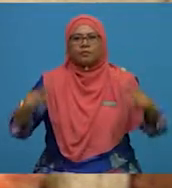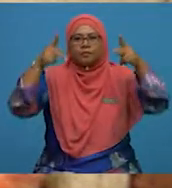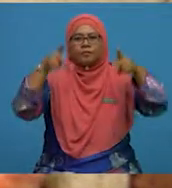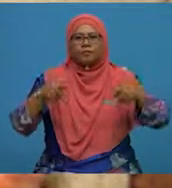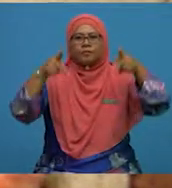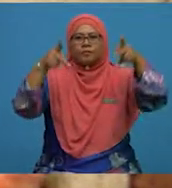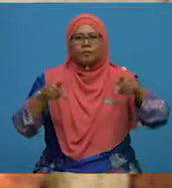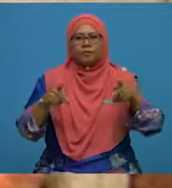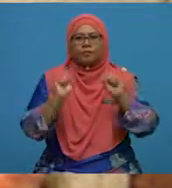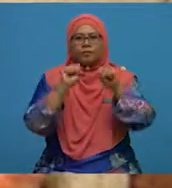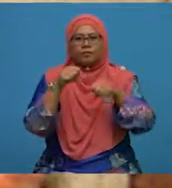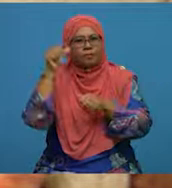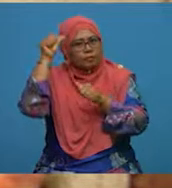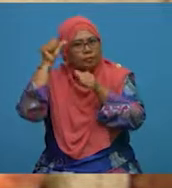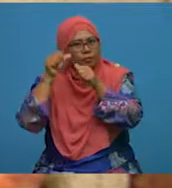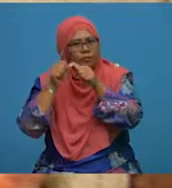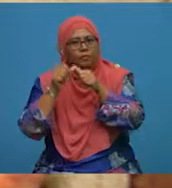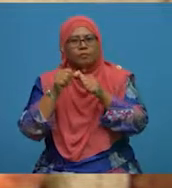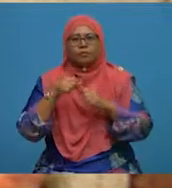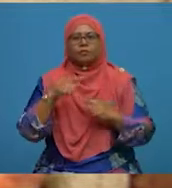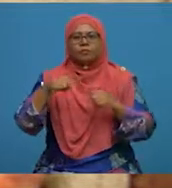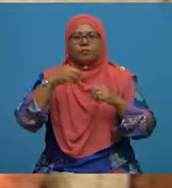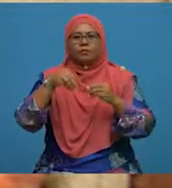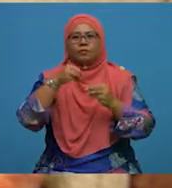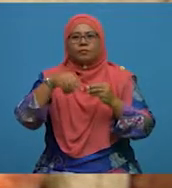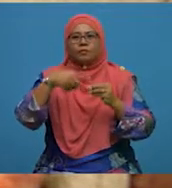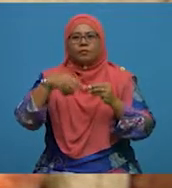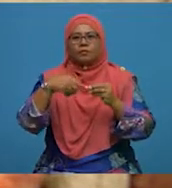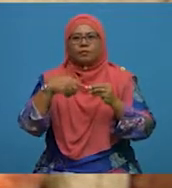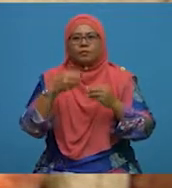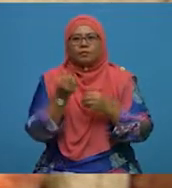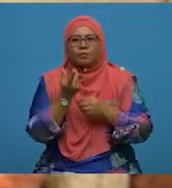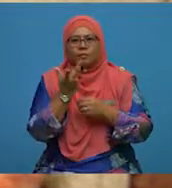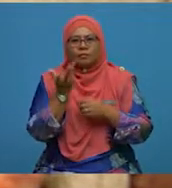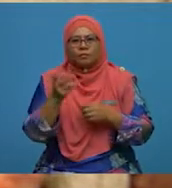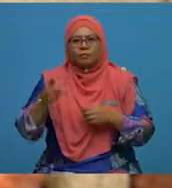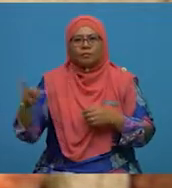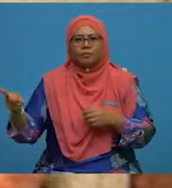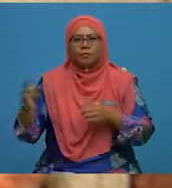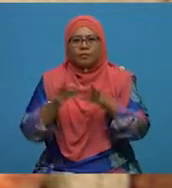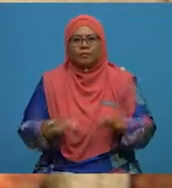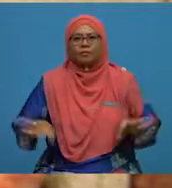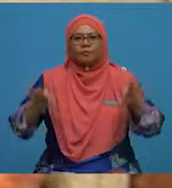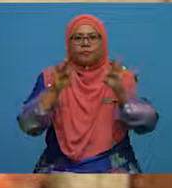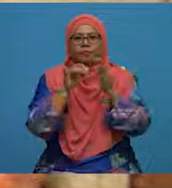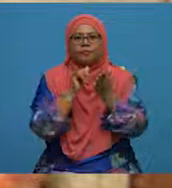pelajar-pelajar boleh ingat tentang beberapa perkara penting, iaitu